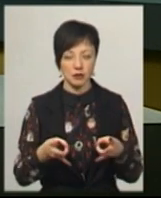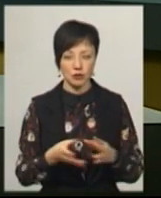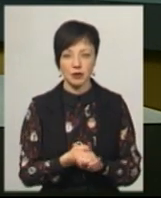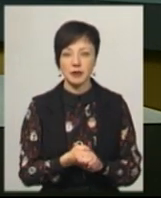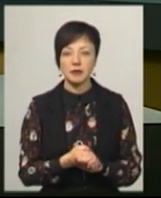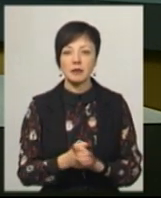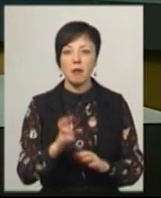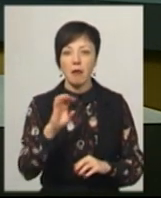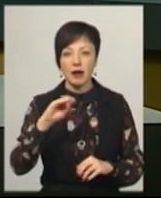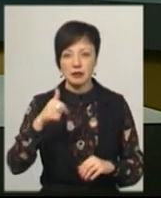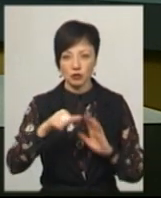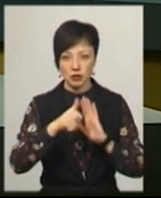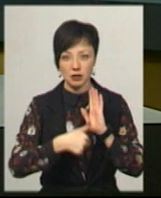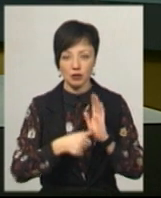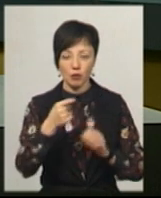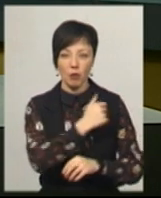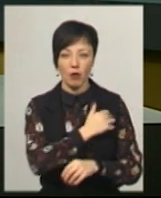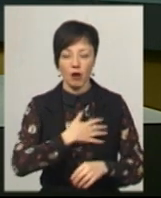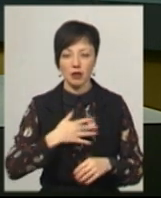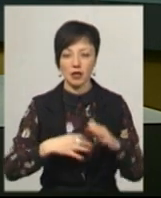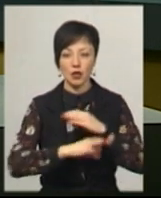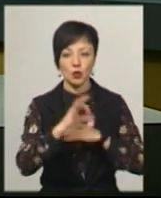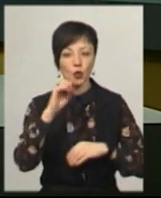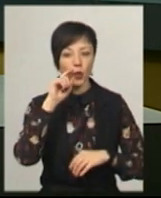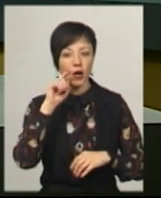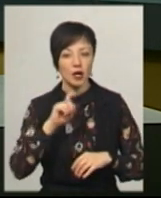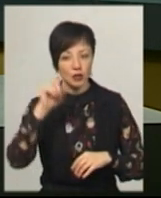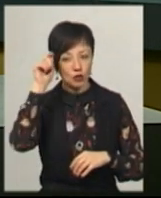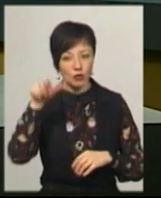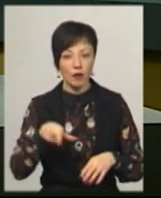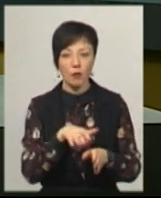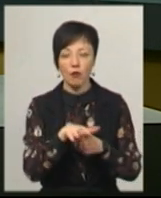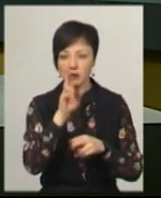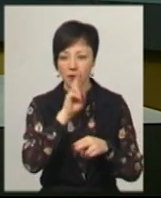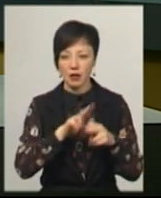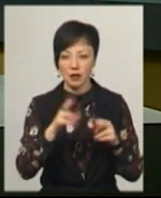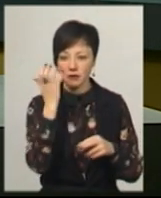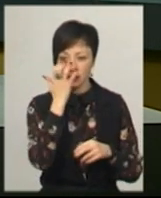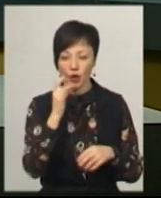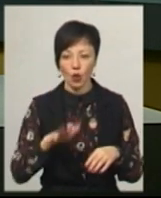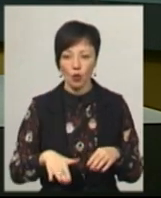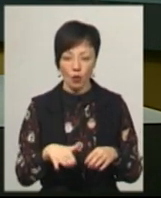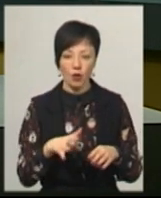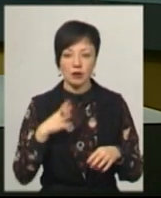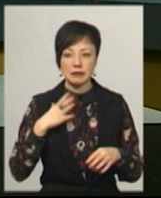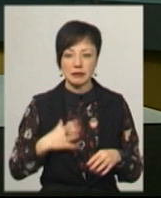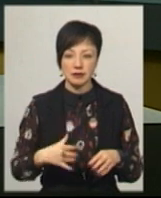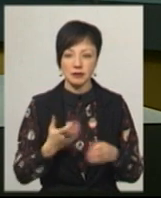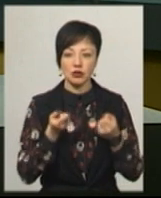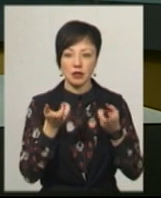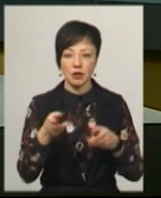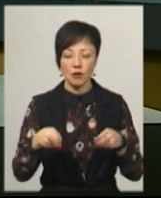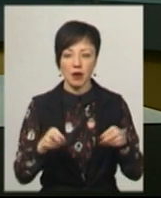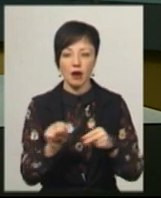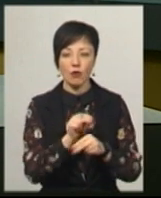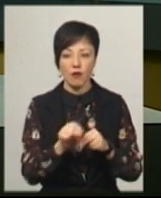У березні 16-го року його поранили на сході України. Чоловік повністю втратив зір і ногу, переніс численні операції,